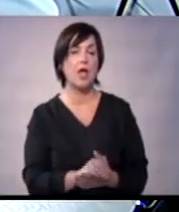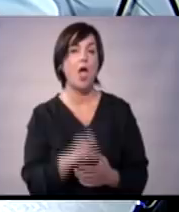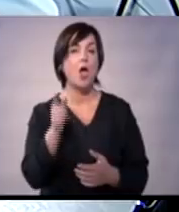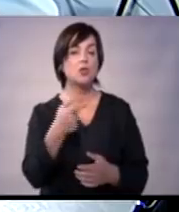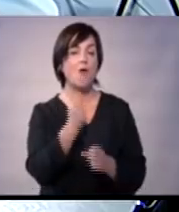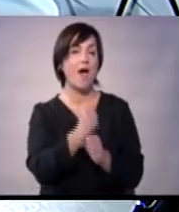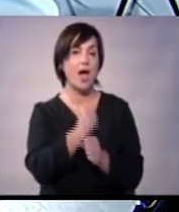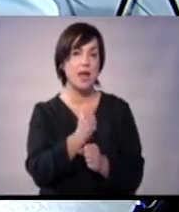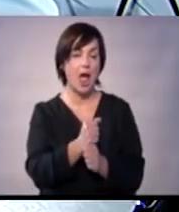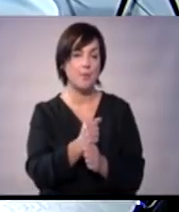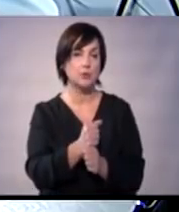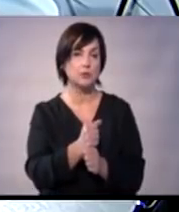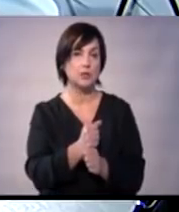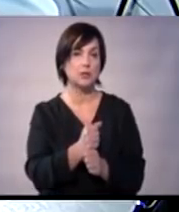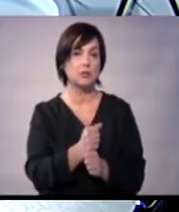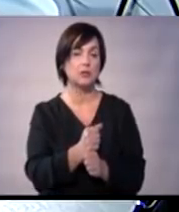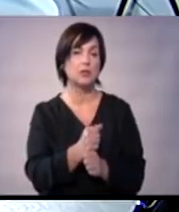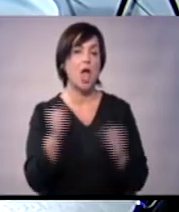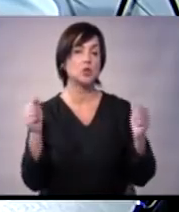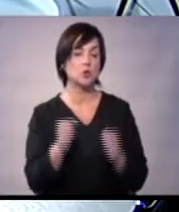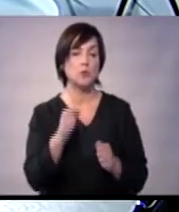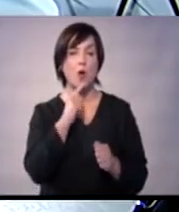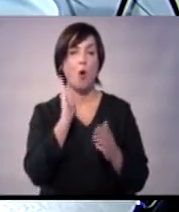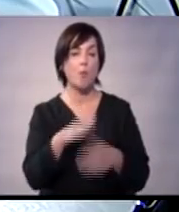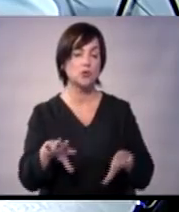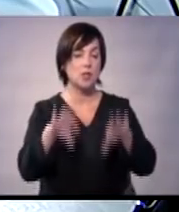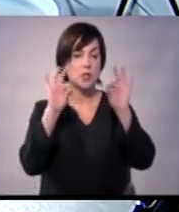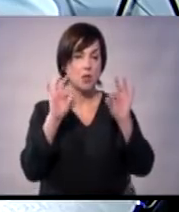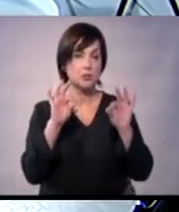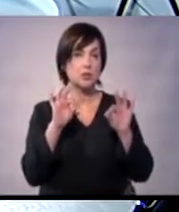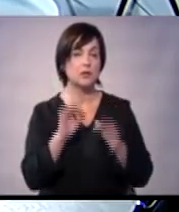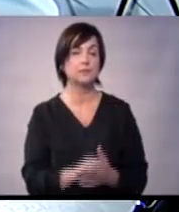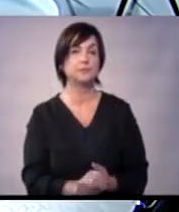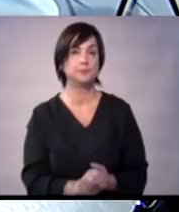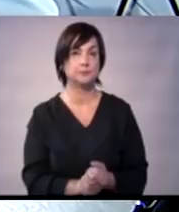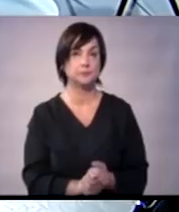Али тоа е работа на службите кои што може да откријат или да не откријат.